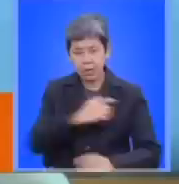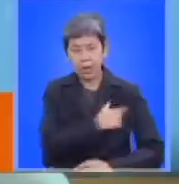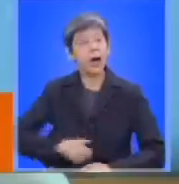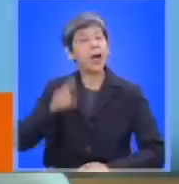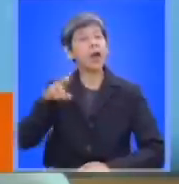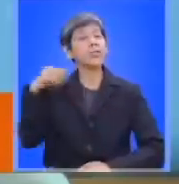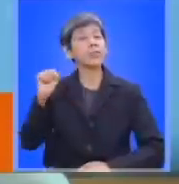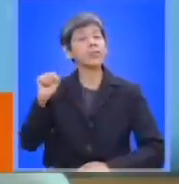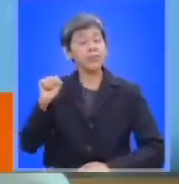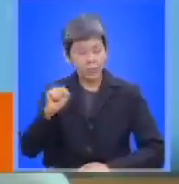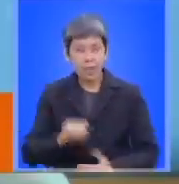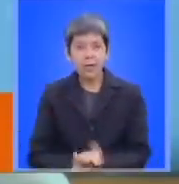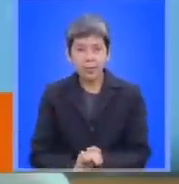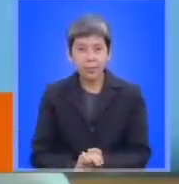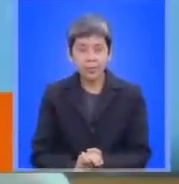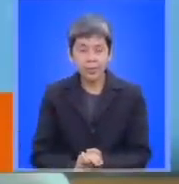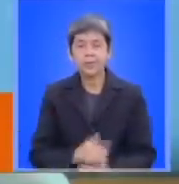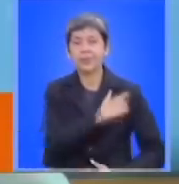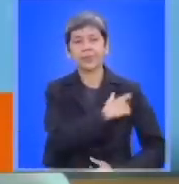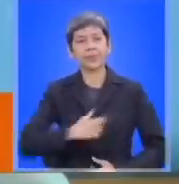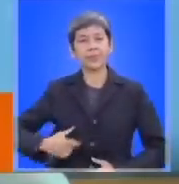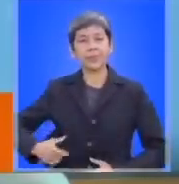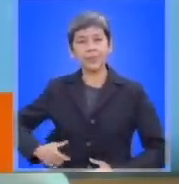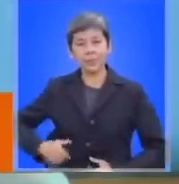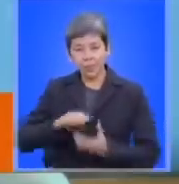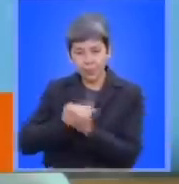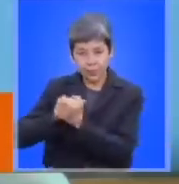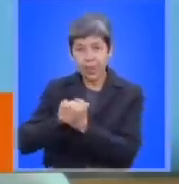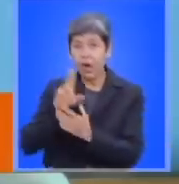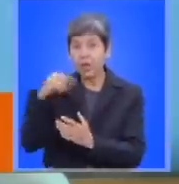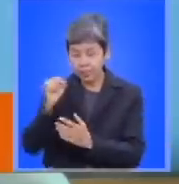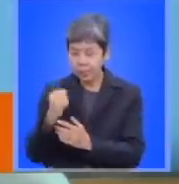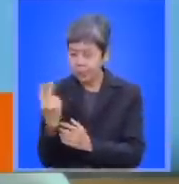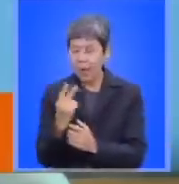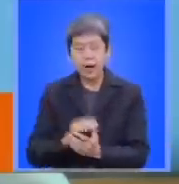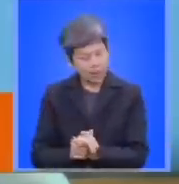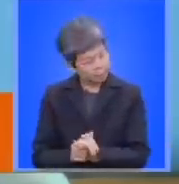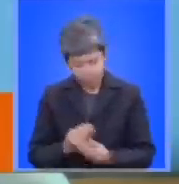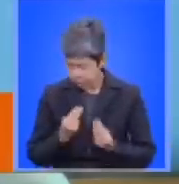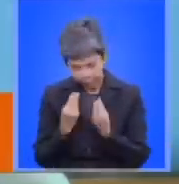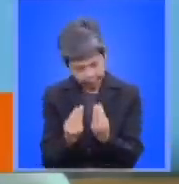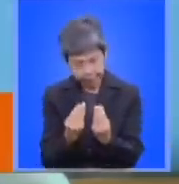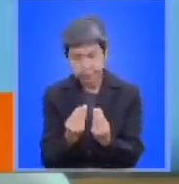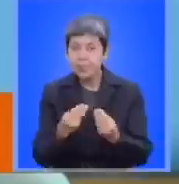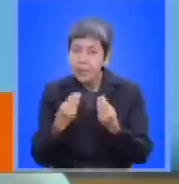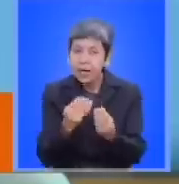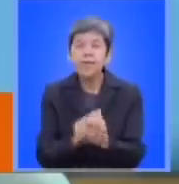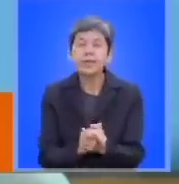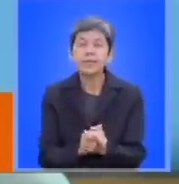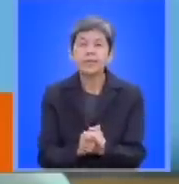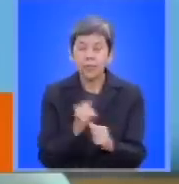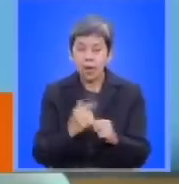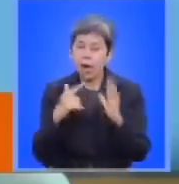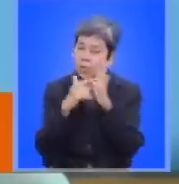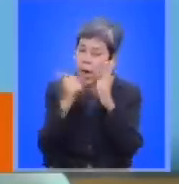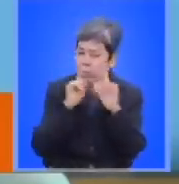จพระเจ้าอยู่หัวสมเด็จพระนางเจ้าพระบรมราชินีพระองค์ท่านทั้งสองพระองค์เนี่ยได้พระราชทานเวชภั